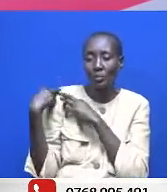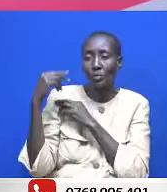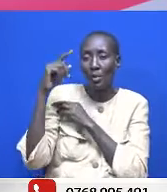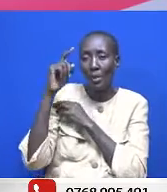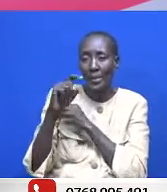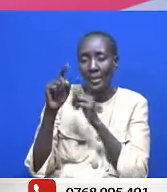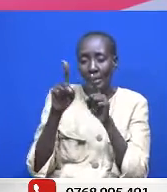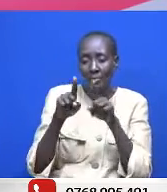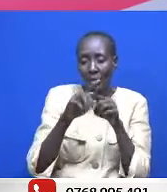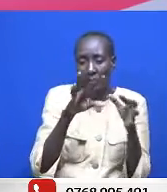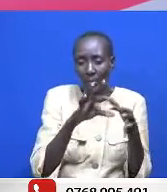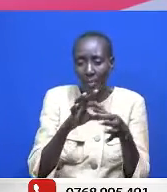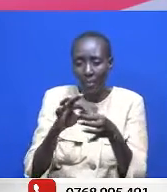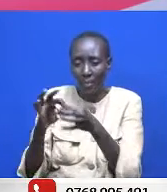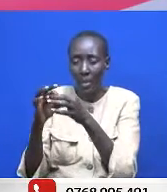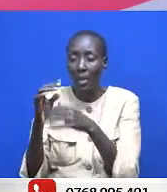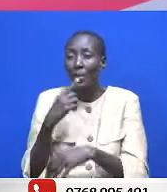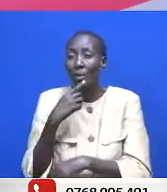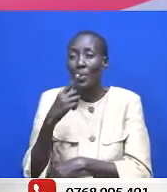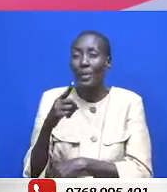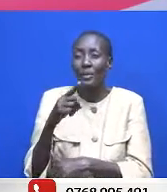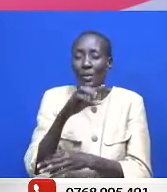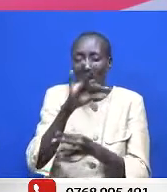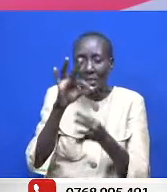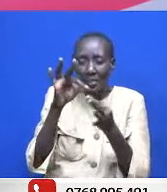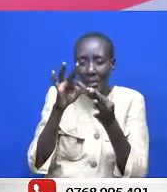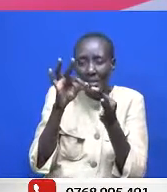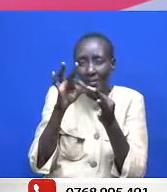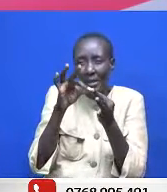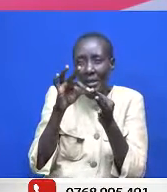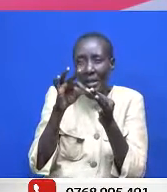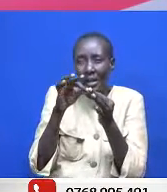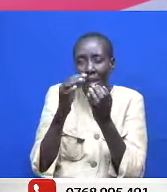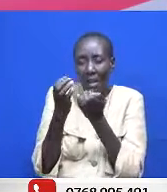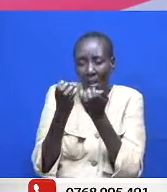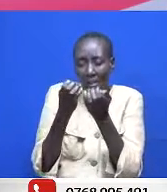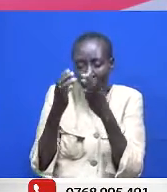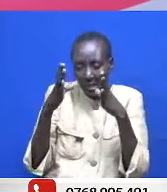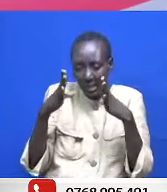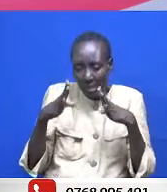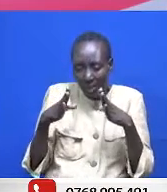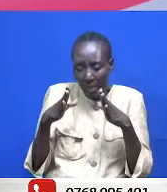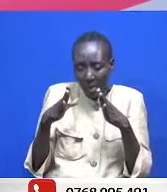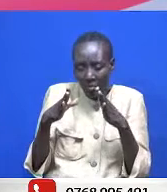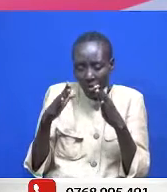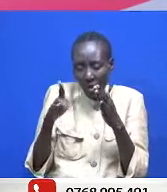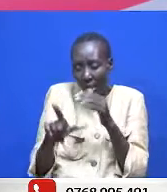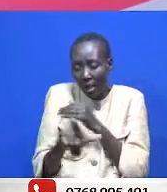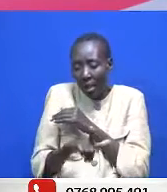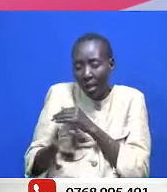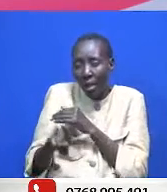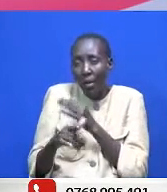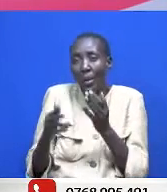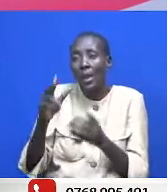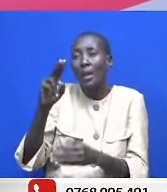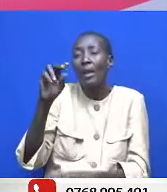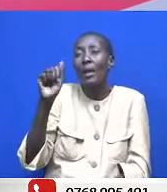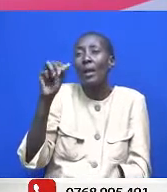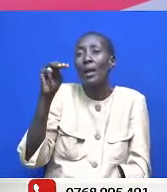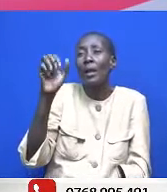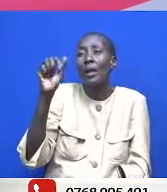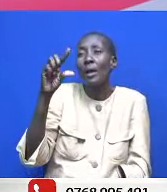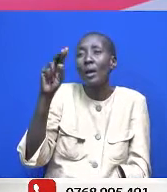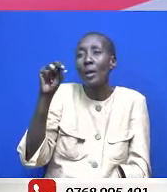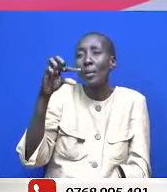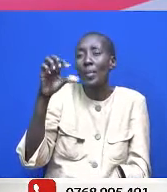washikamane, waeleze kwamba ni haswa ni nini ambayo mfanyabiashara mdogo kule Namanga anatajiwa kujua kwamba bidhaa zake